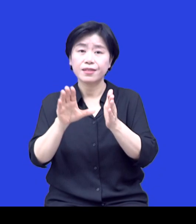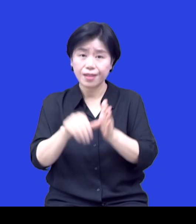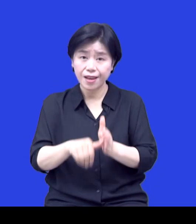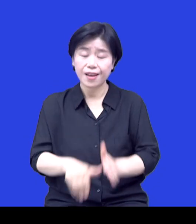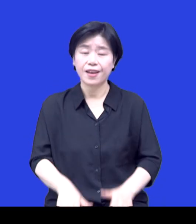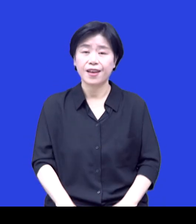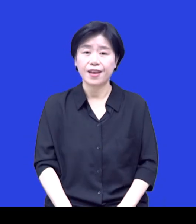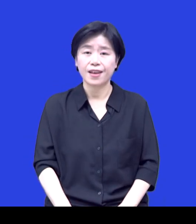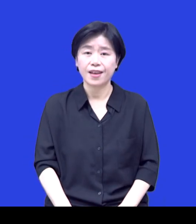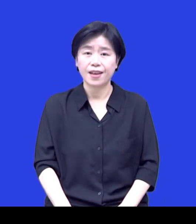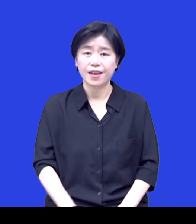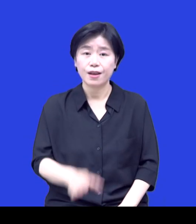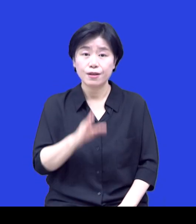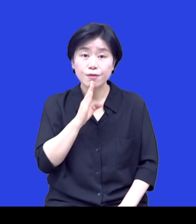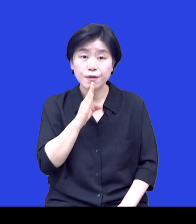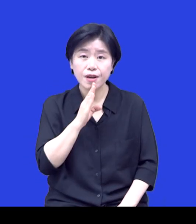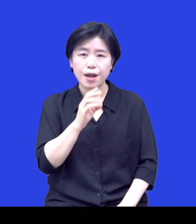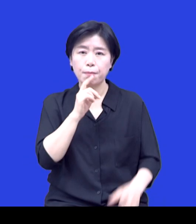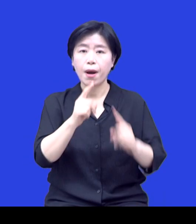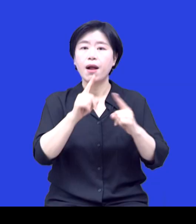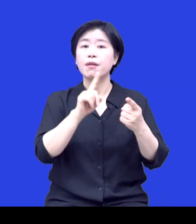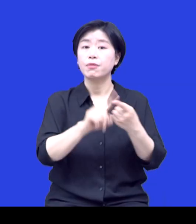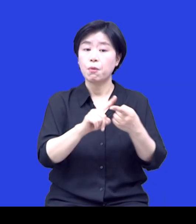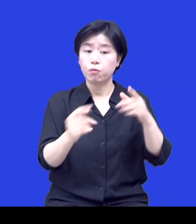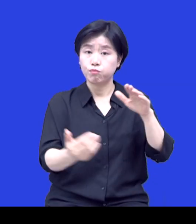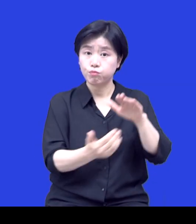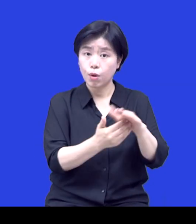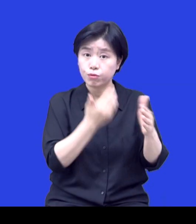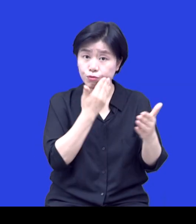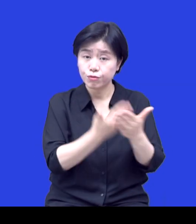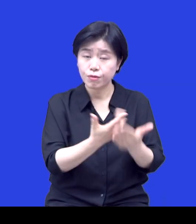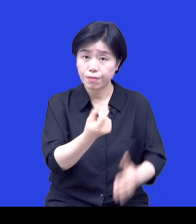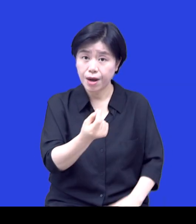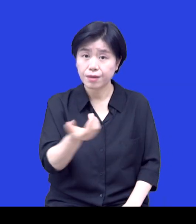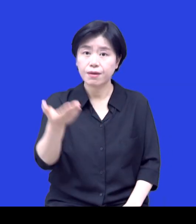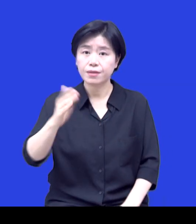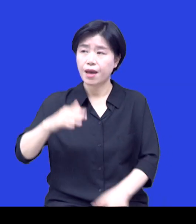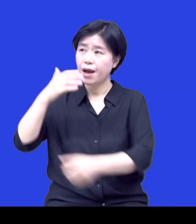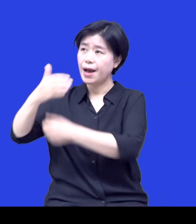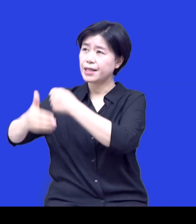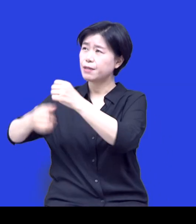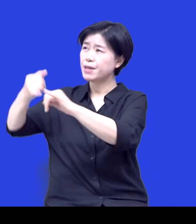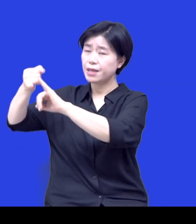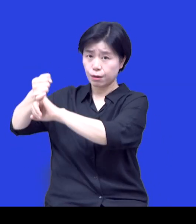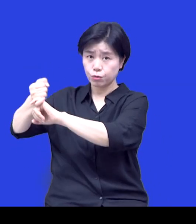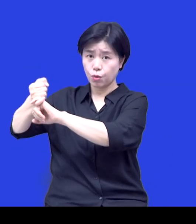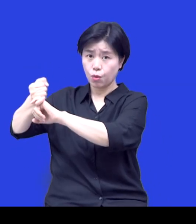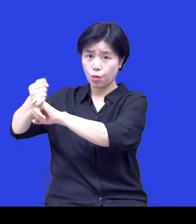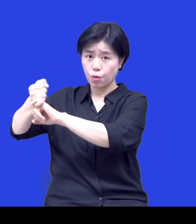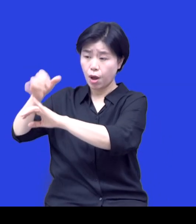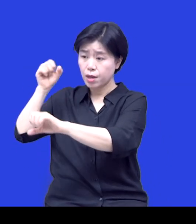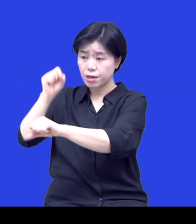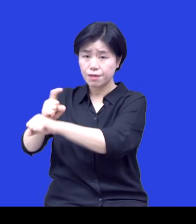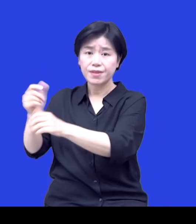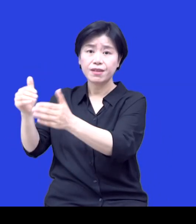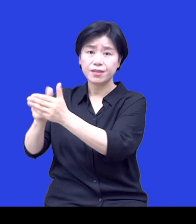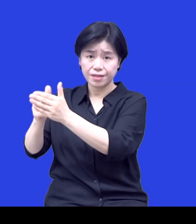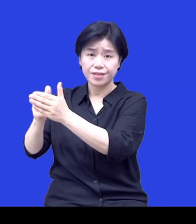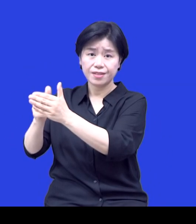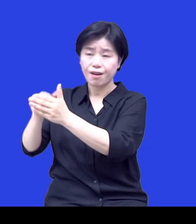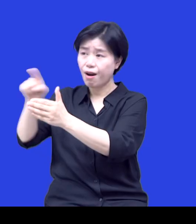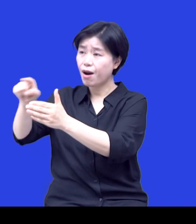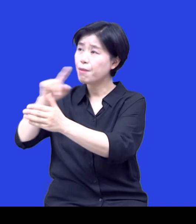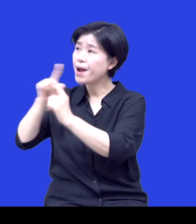된다는데 말한 대로 되는 것도 중요하지만 하나님이 하신 약속의 말씀을 그렇죠. 붙잡아서 나한테 셀프